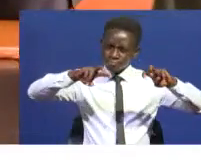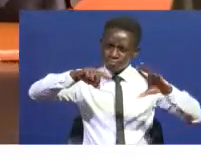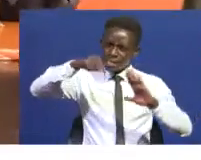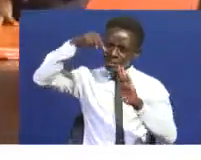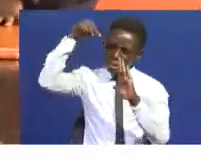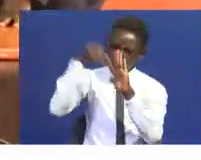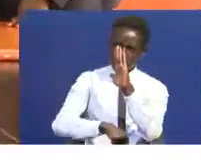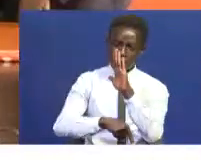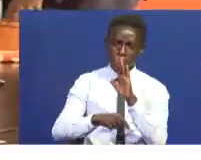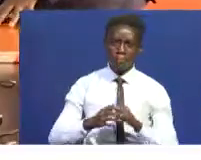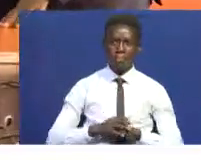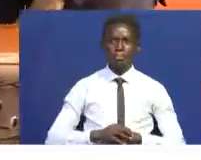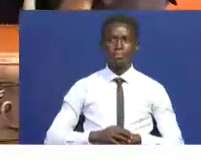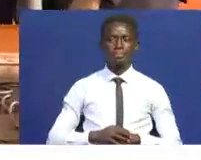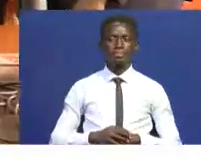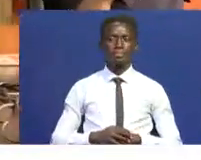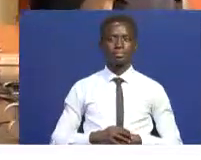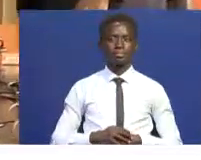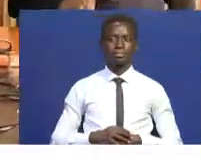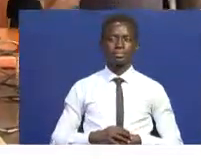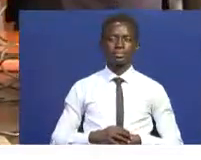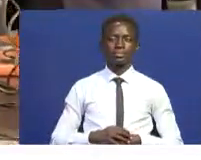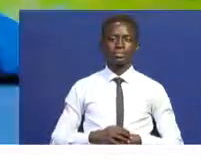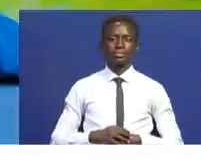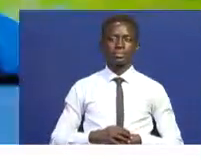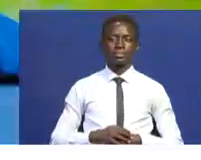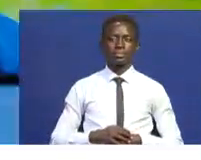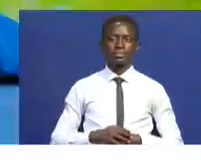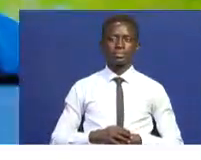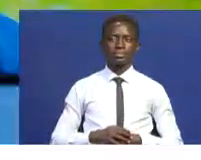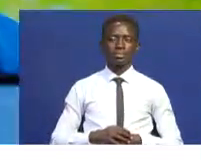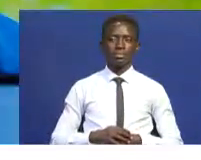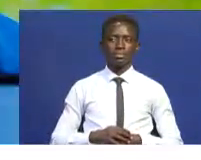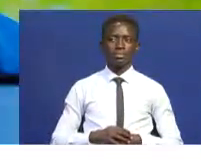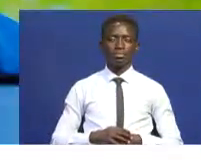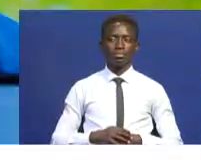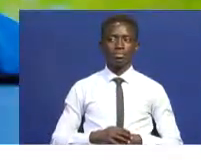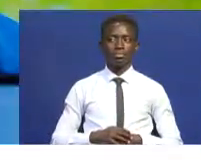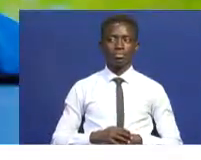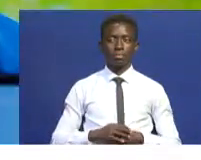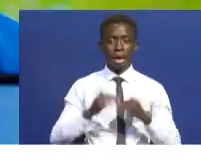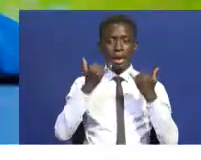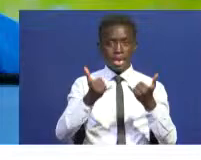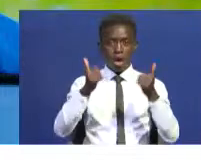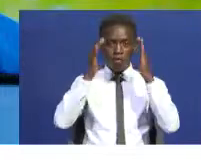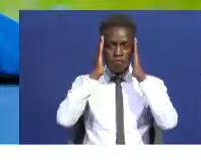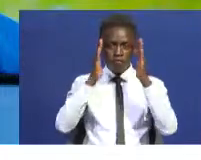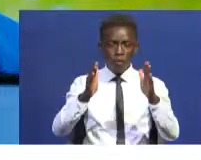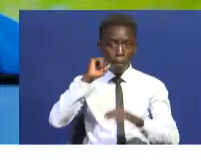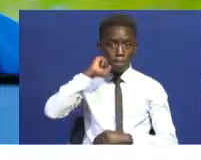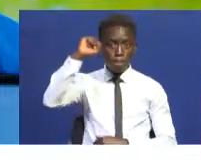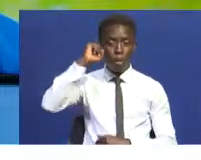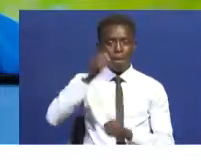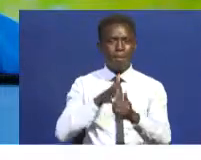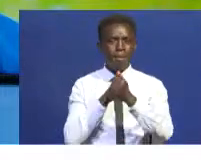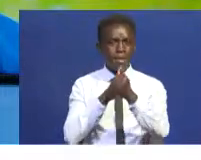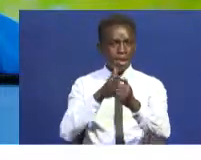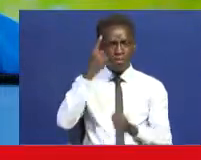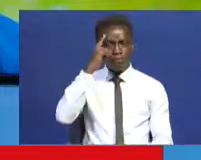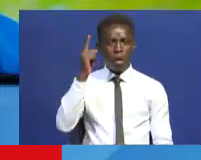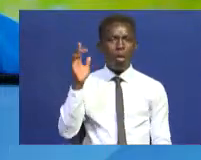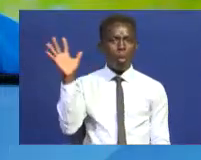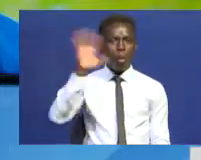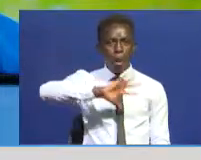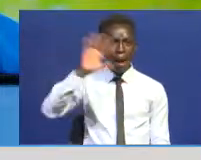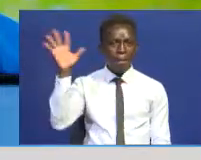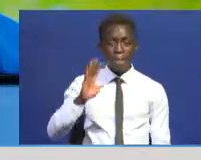investigation. Abdiaziz Hashim, Darubini. Na tuangazie siasa. Kiongozi wa chama cha Wiper Kalonzo